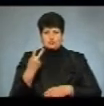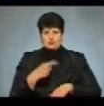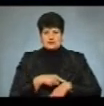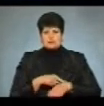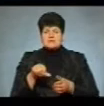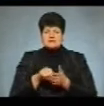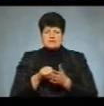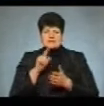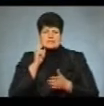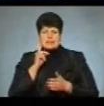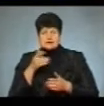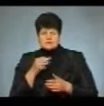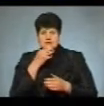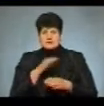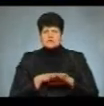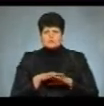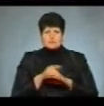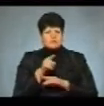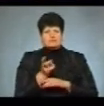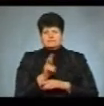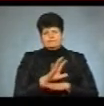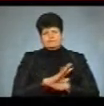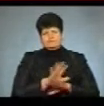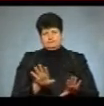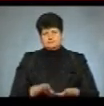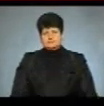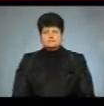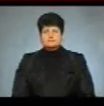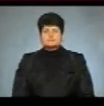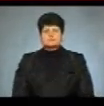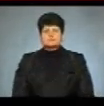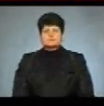Представник Зеленського повідомив, на Суспільне той не збирається.